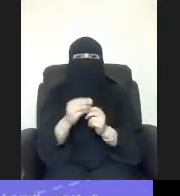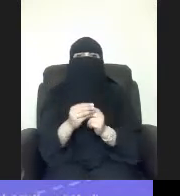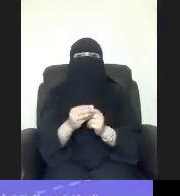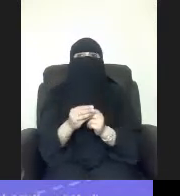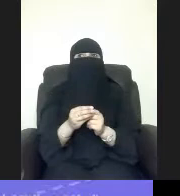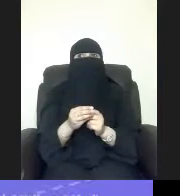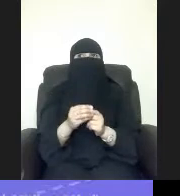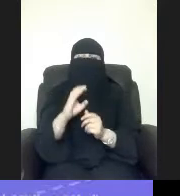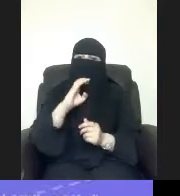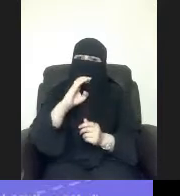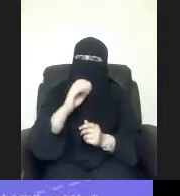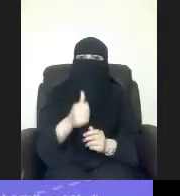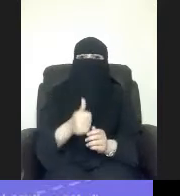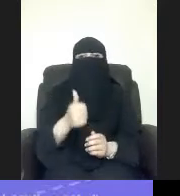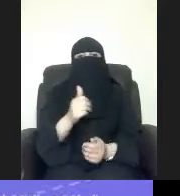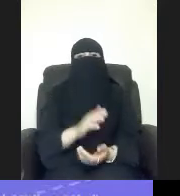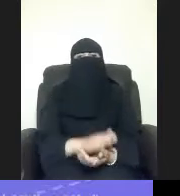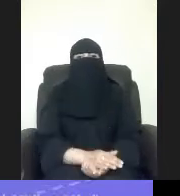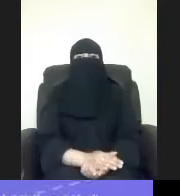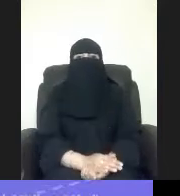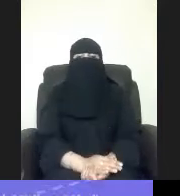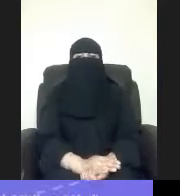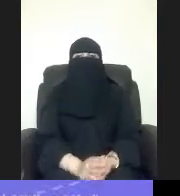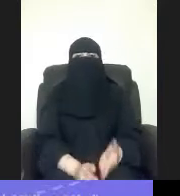هذا خلونا أعطي إجابة